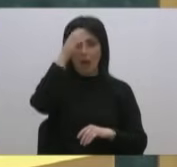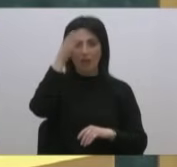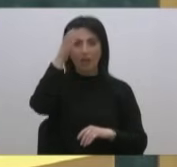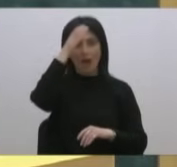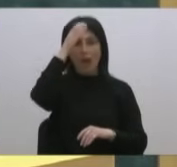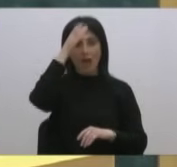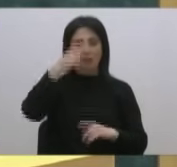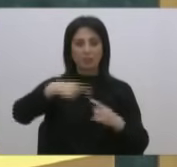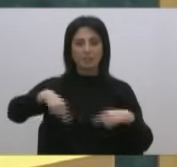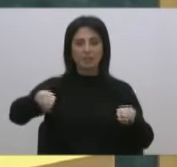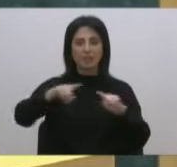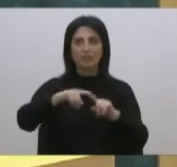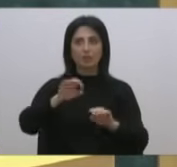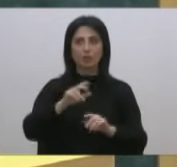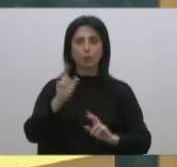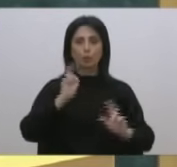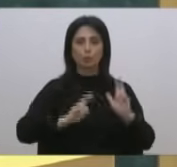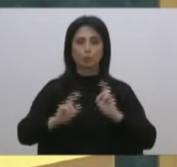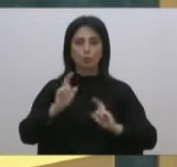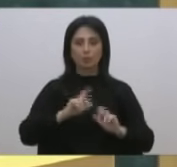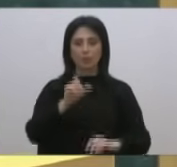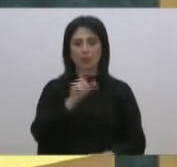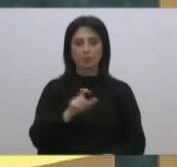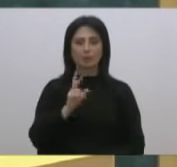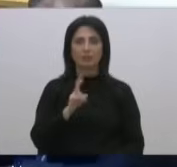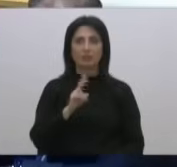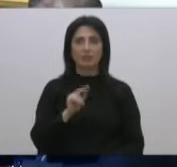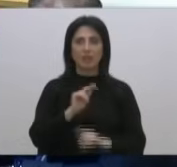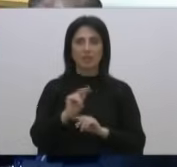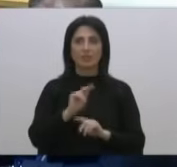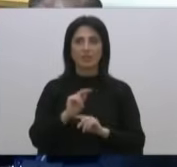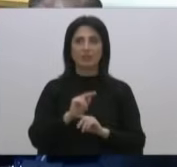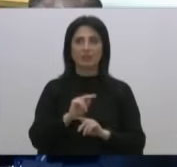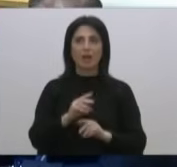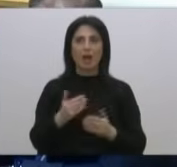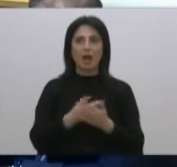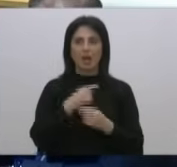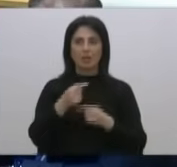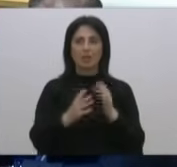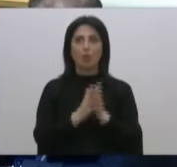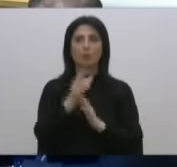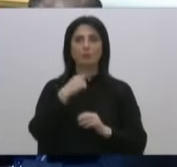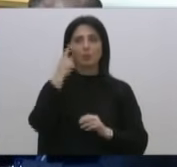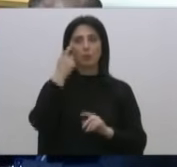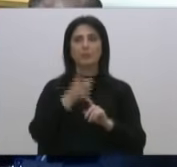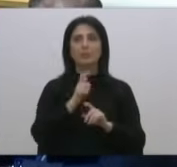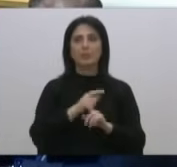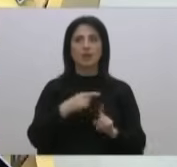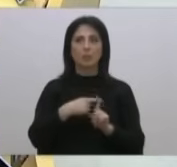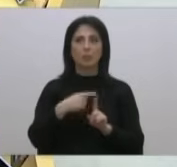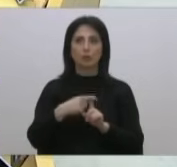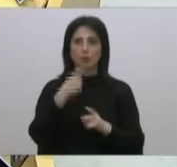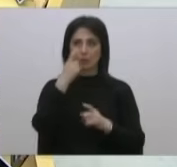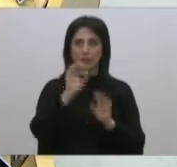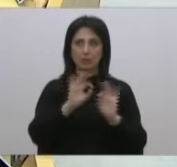Academias, academiu, sectors, universitetebs da adamianebs, vinc asaulis ahal taobas. Mă pikrop, es iqo zalyan